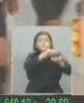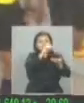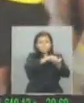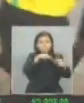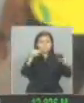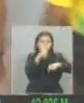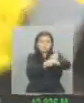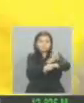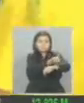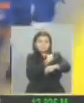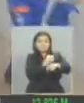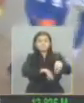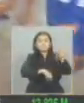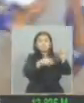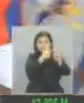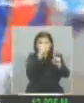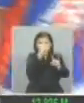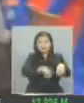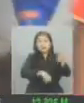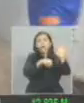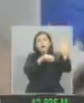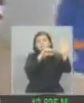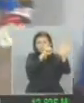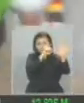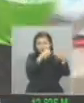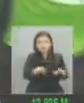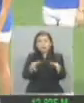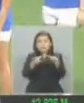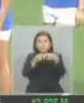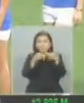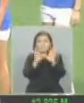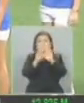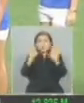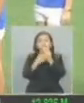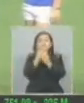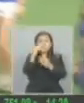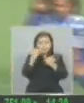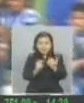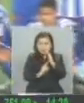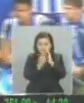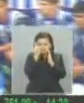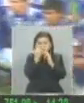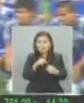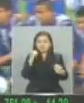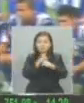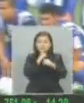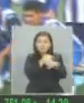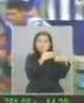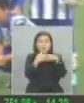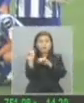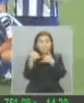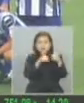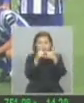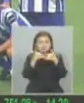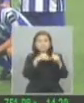กว่าเดือนละ 500,000 บาทค่ะซึ่งสโมสรจะมีการเปิดตัวภายในสัปดาห์นี้และจะเริ่มในการทำงานเล็กที่2